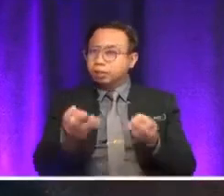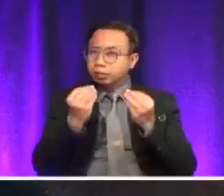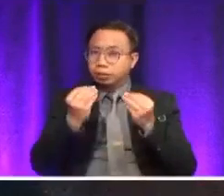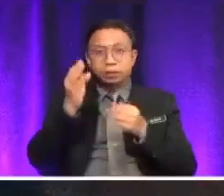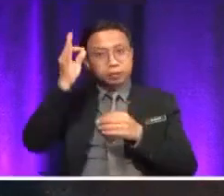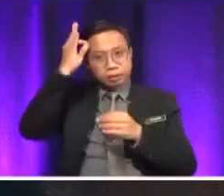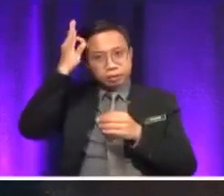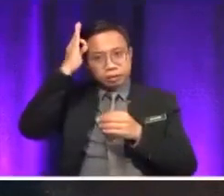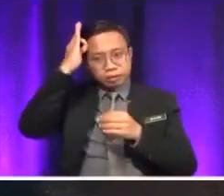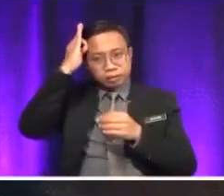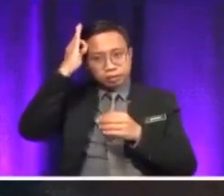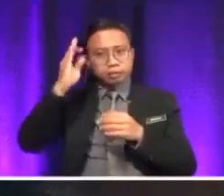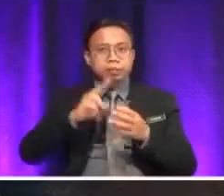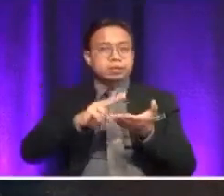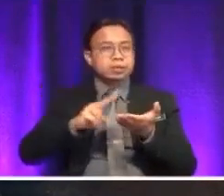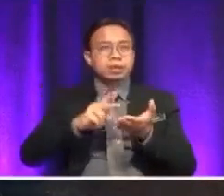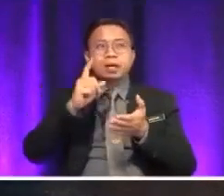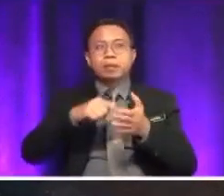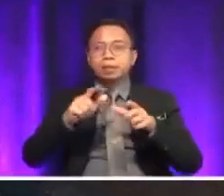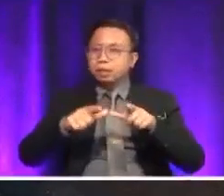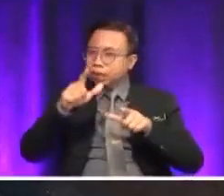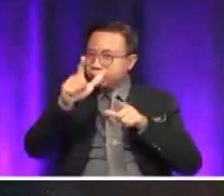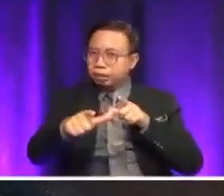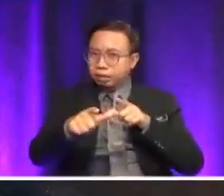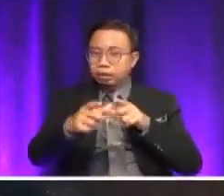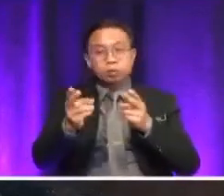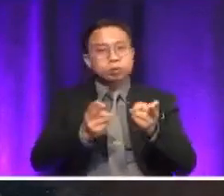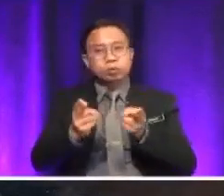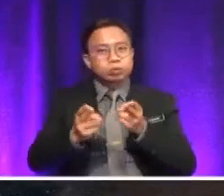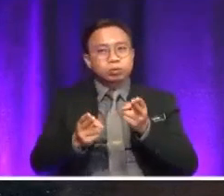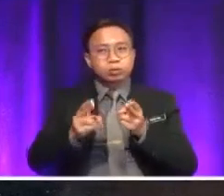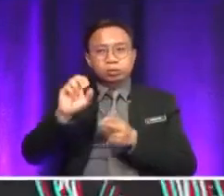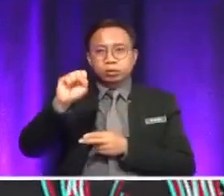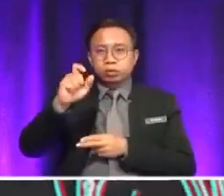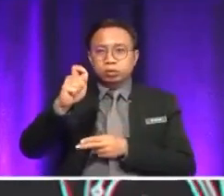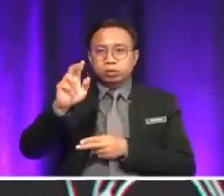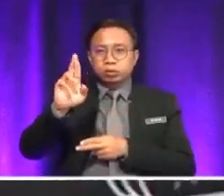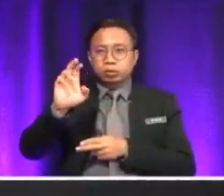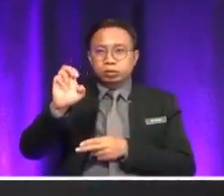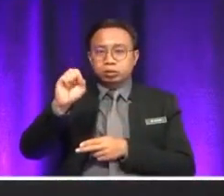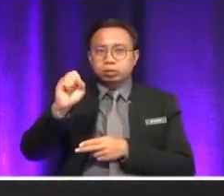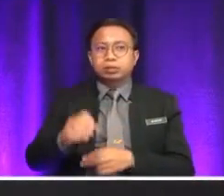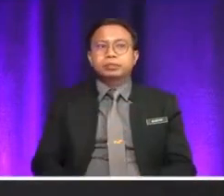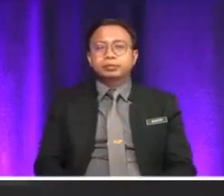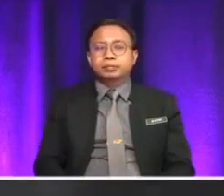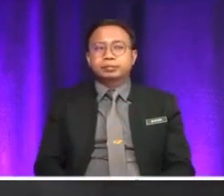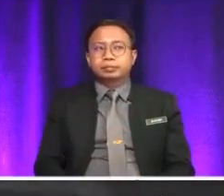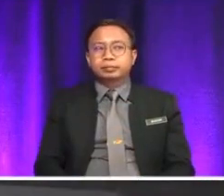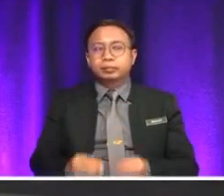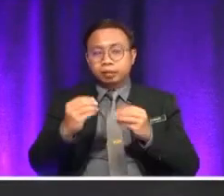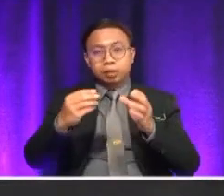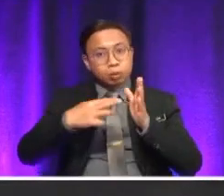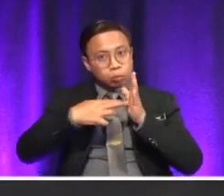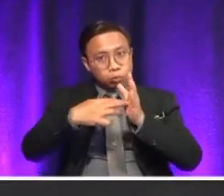Fidaus. Okey, Fidaus, apakah langkah-langkah menangani stres? Bagi satu. Merujuk